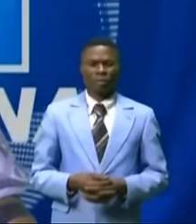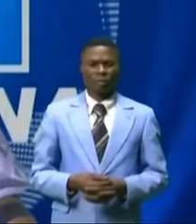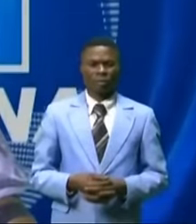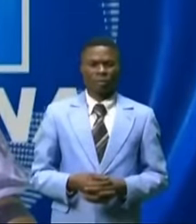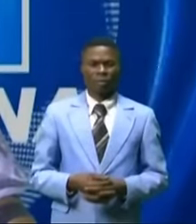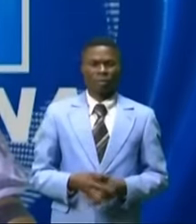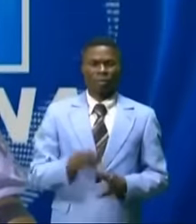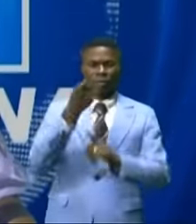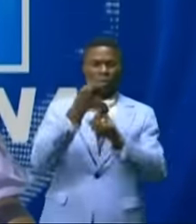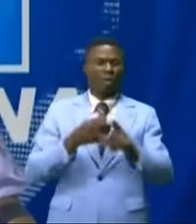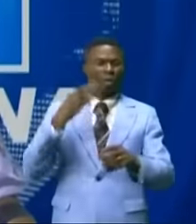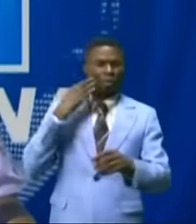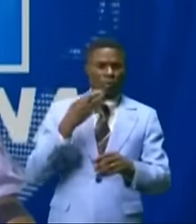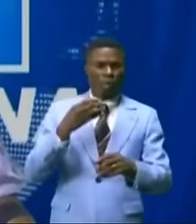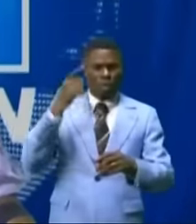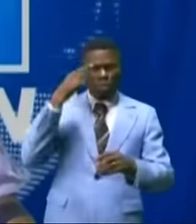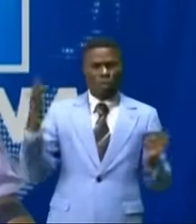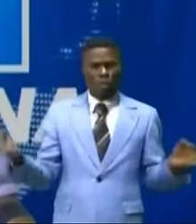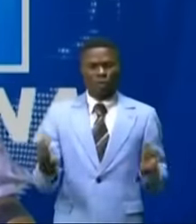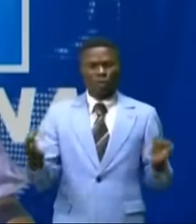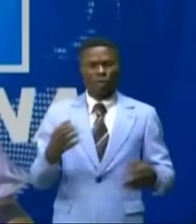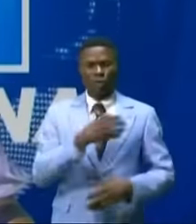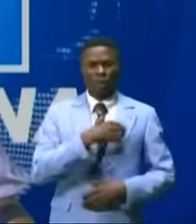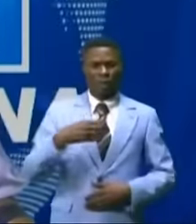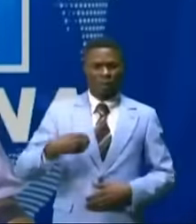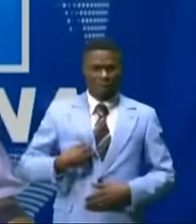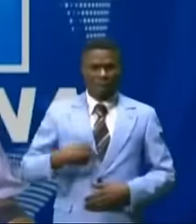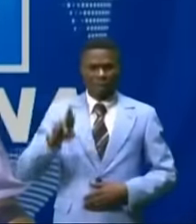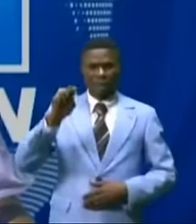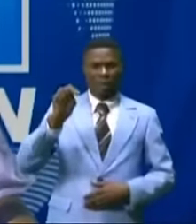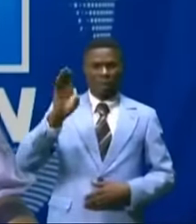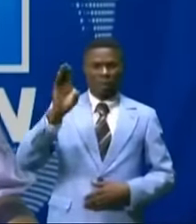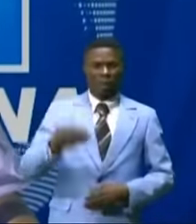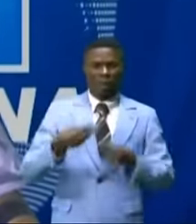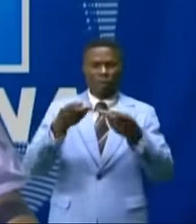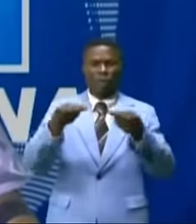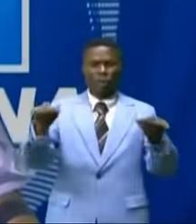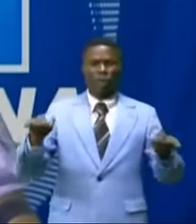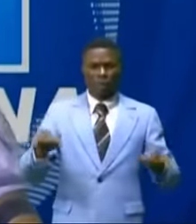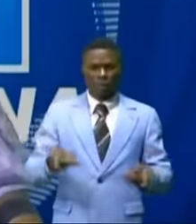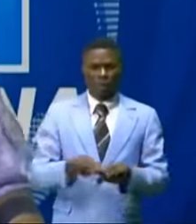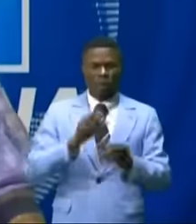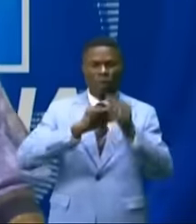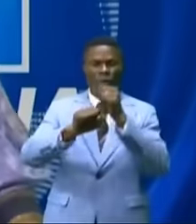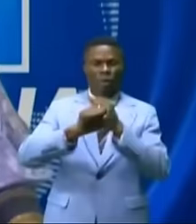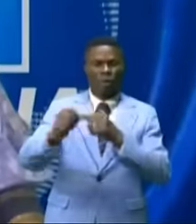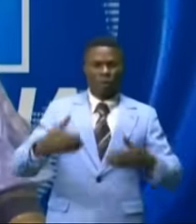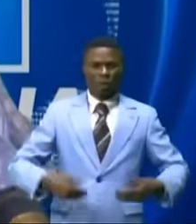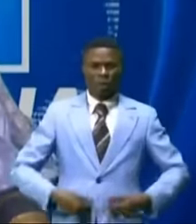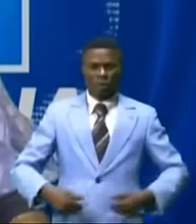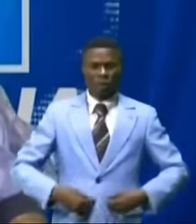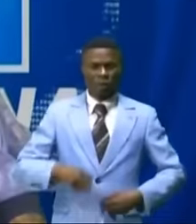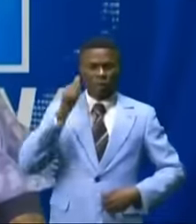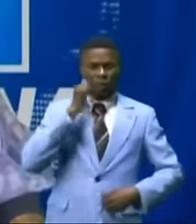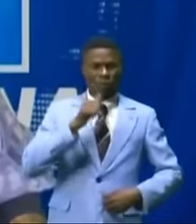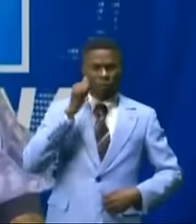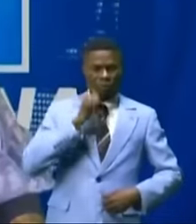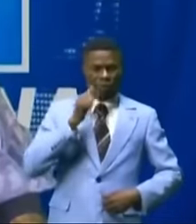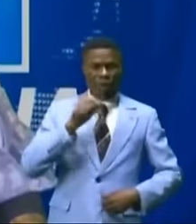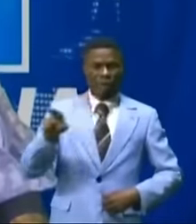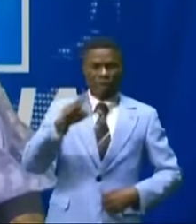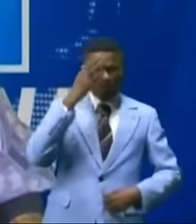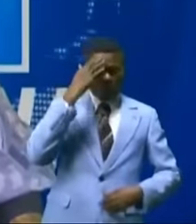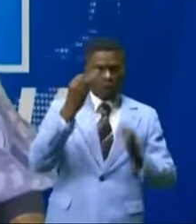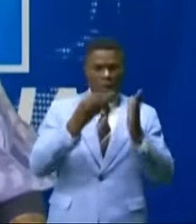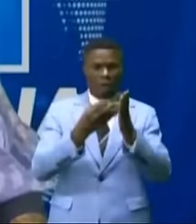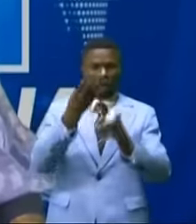De mars, mois consacré à la magnificence de la femme, et bien la RTNC offre son espace pour la promotion de la junte féminine. Vous le savez, le